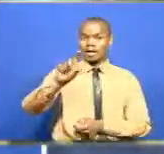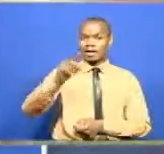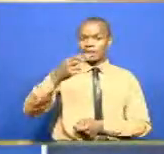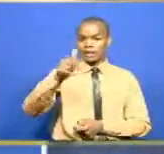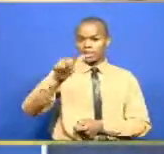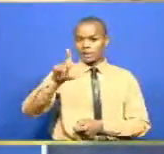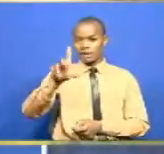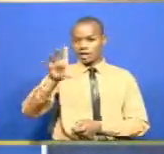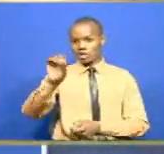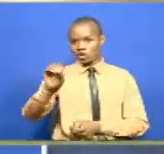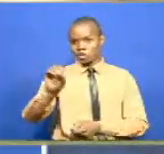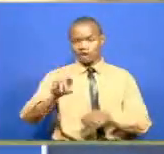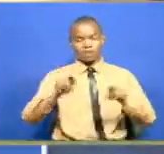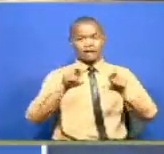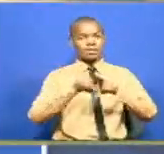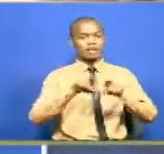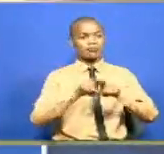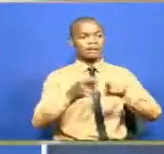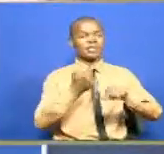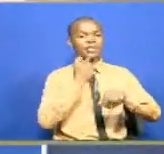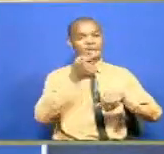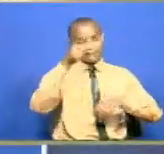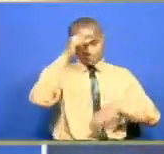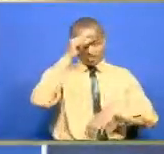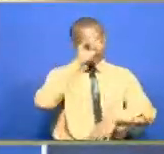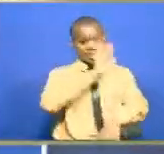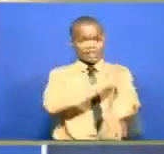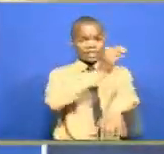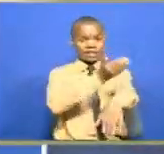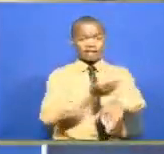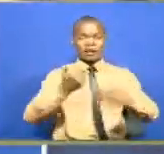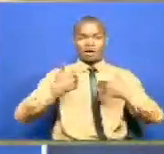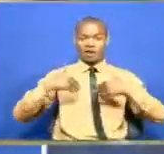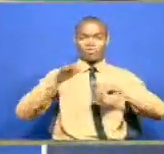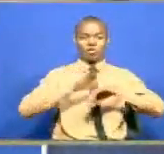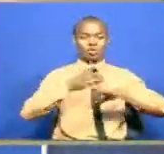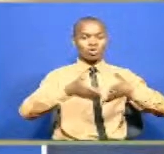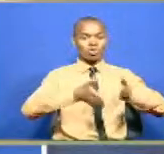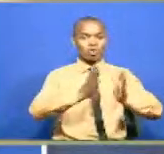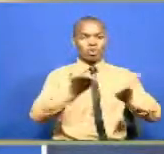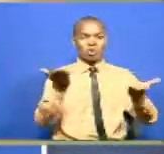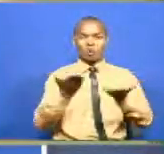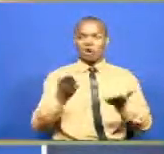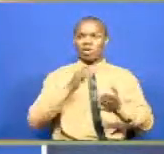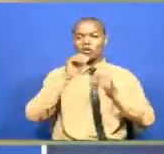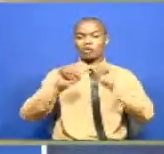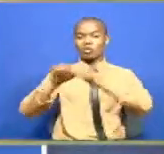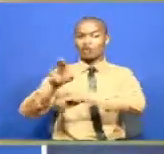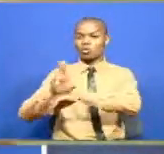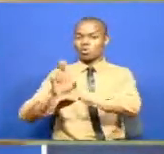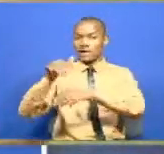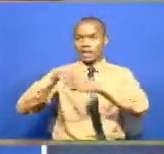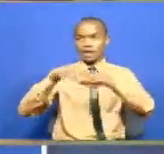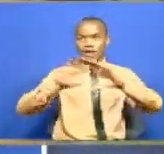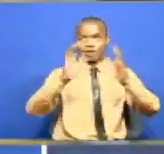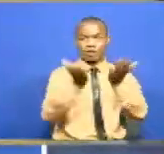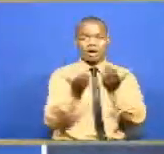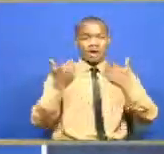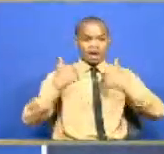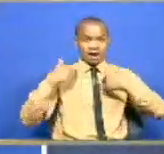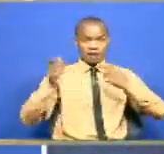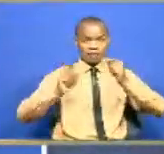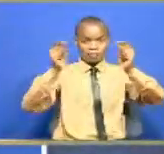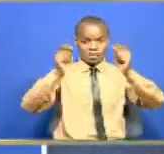Ighalo alitaja serikali ya Nigeria kuwa na mfumo mbaya ambao haupaswi kuigwa kote duniani. Kumekuwepo na maandamano nchini